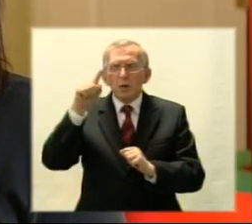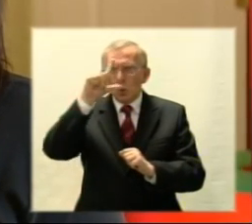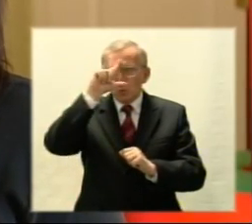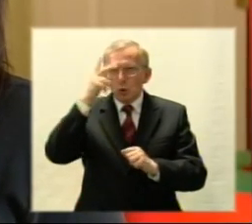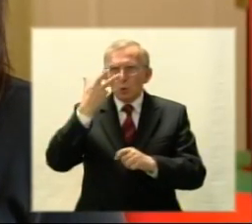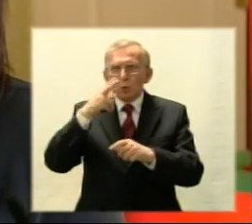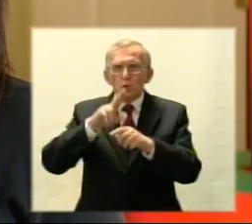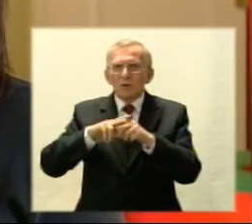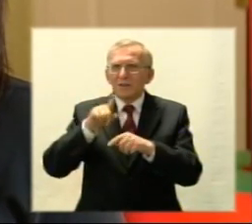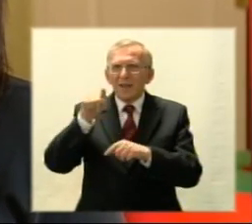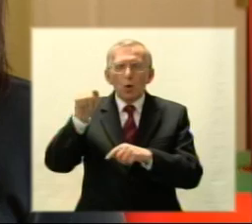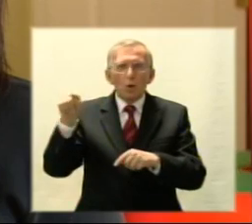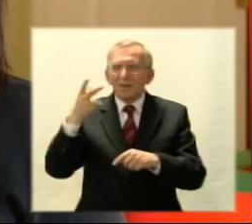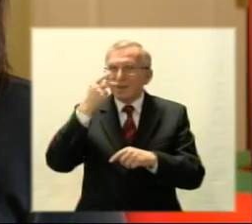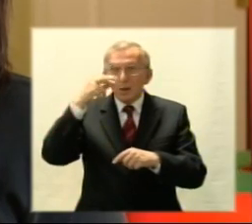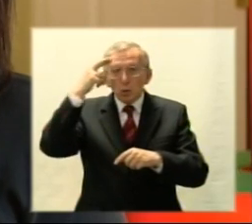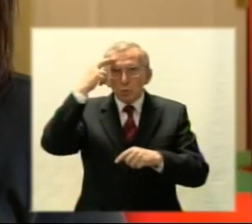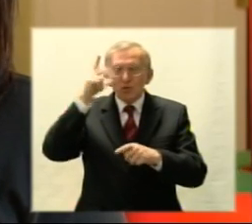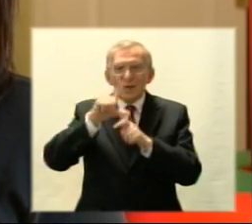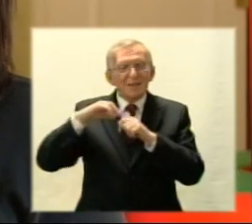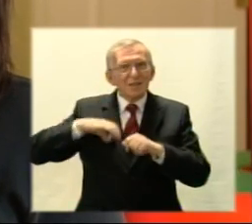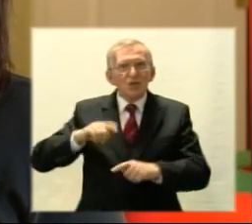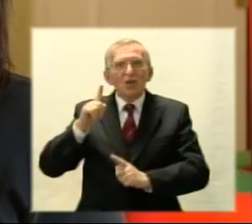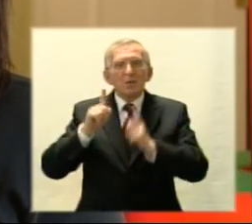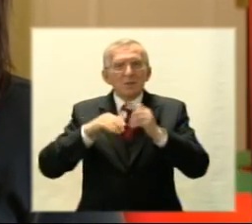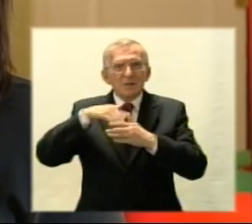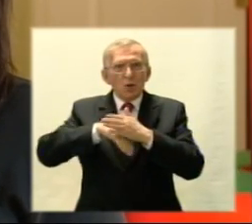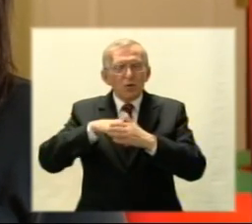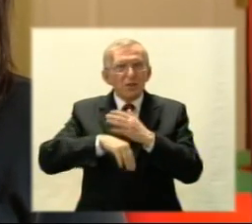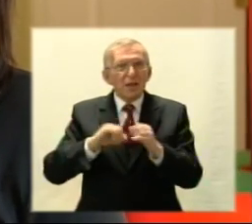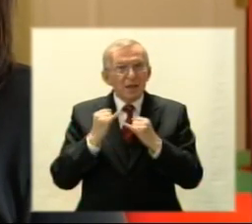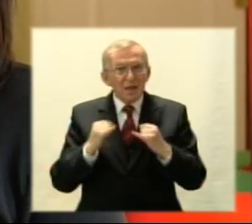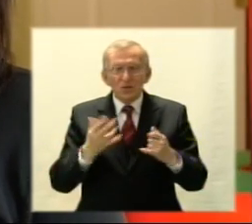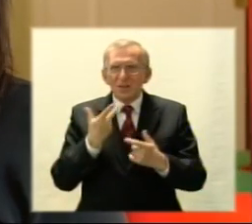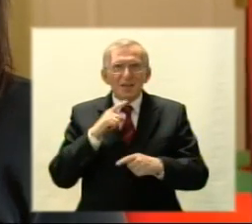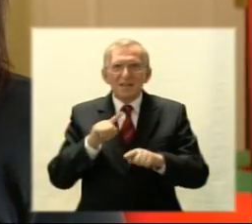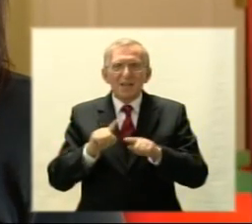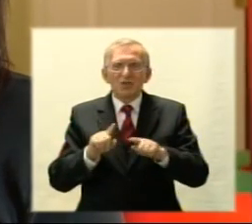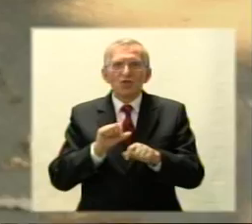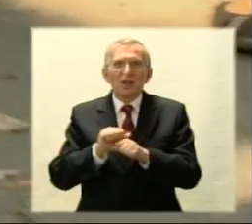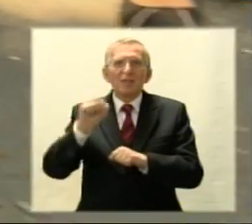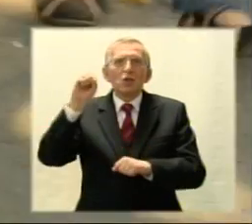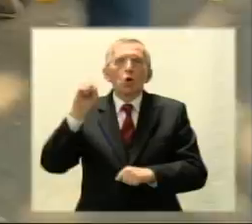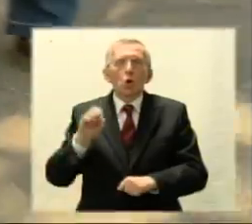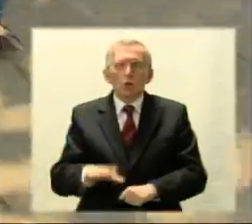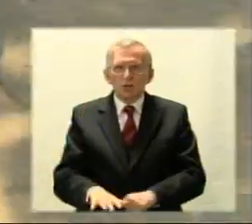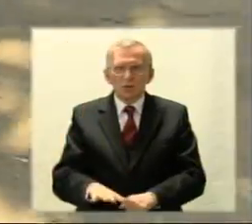któzy tego rozumieją to że sy czasami zachowuje się inaczej nie znaczy że jest